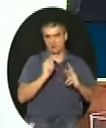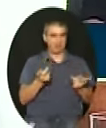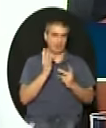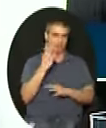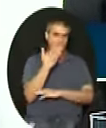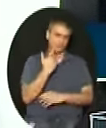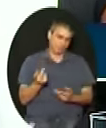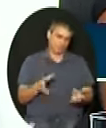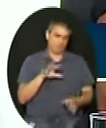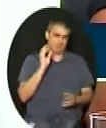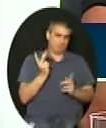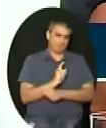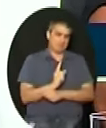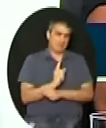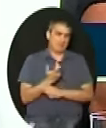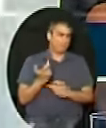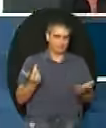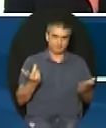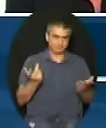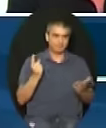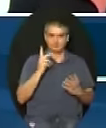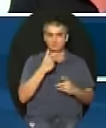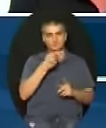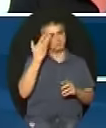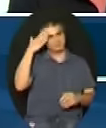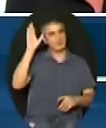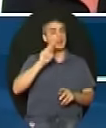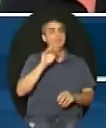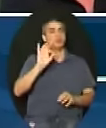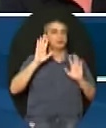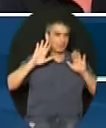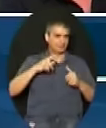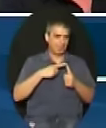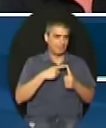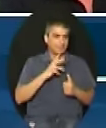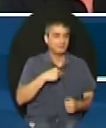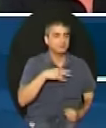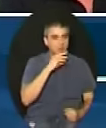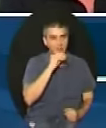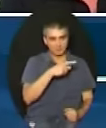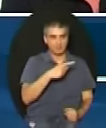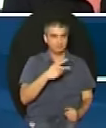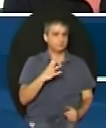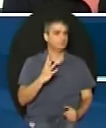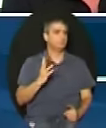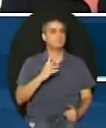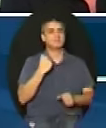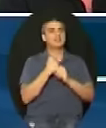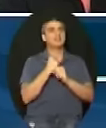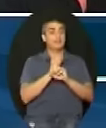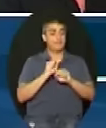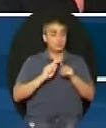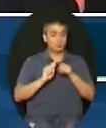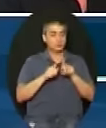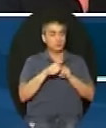של מדינת ישראל. יכול למצוא את זה מיד באופן שהוא מתעלם מהעניין המוסלמי. אבל אני דווקא רוצה להתייחס למה יעשה פיגוע